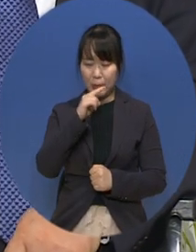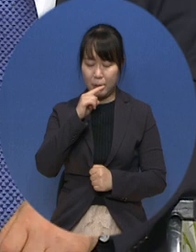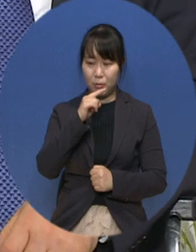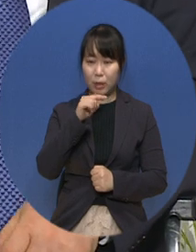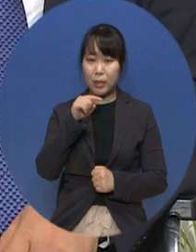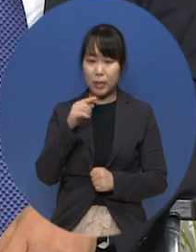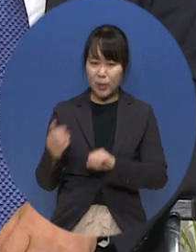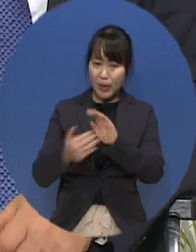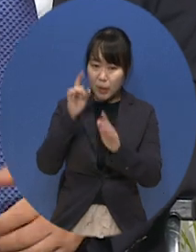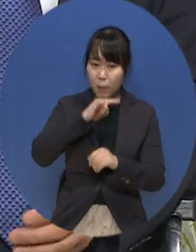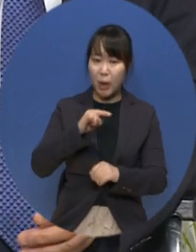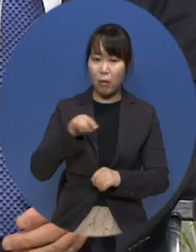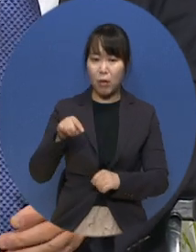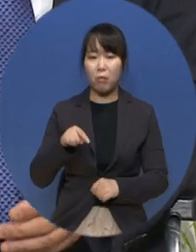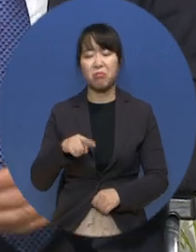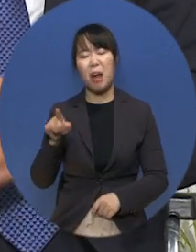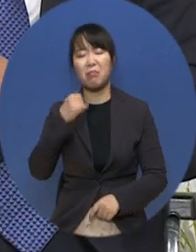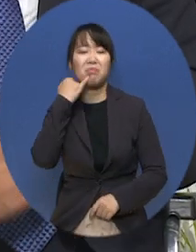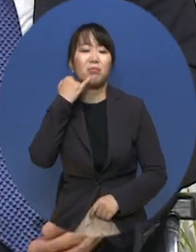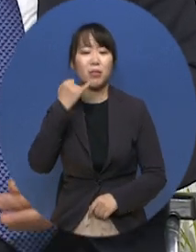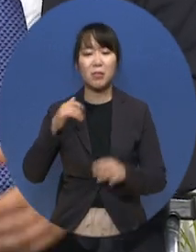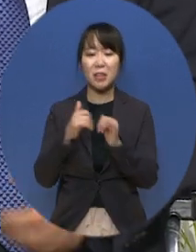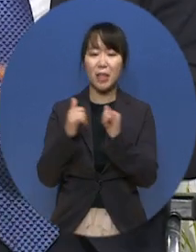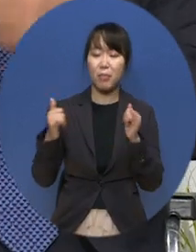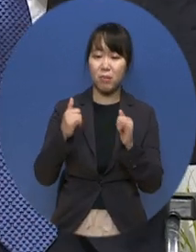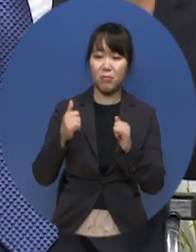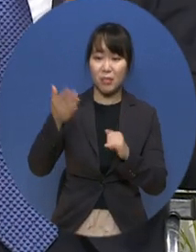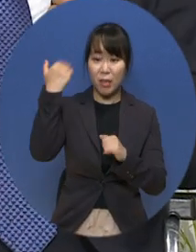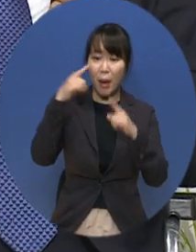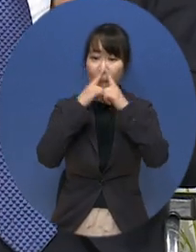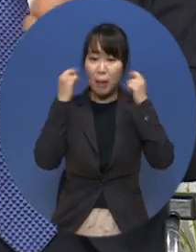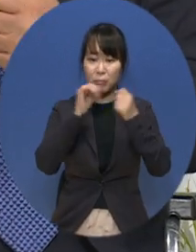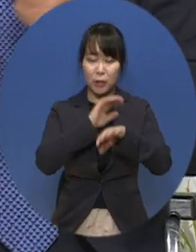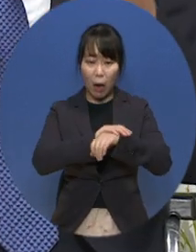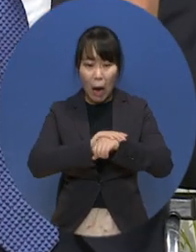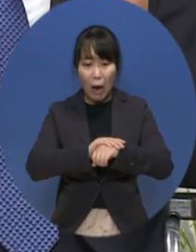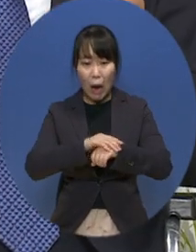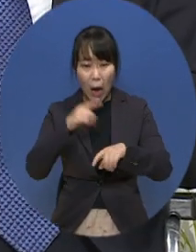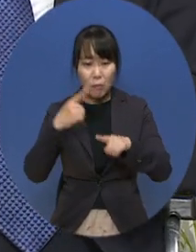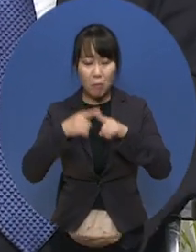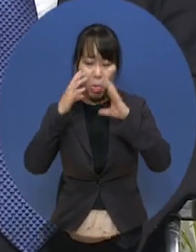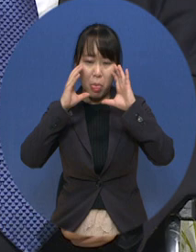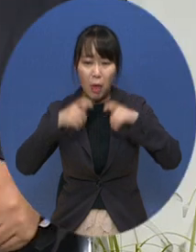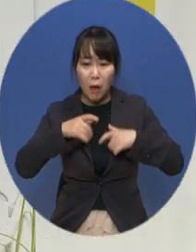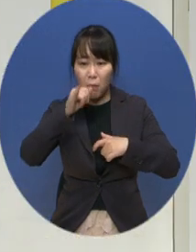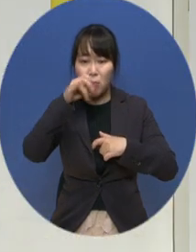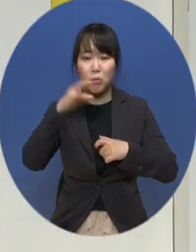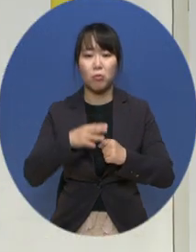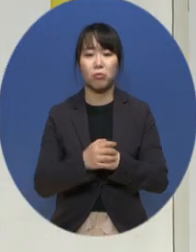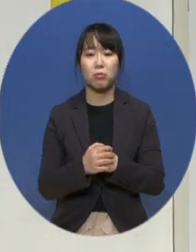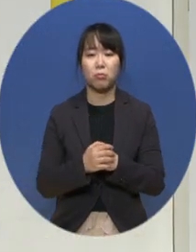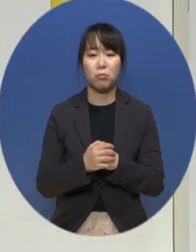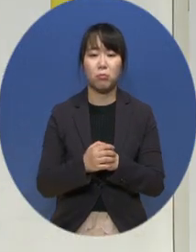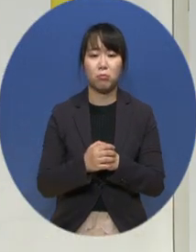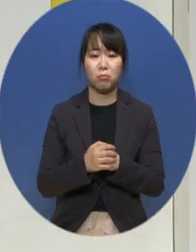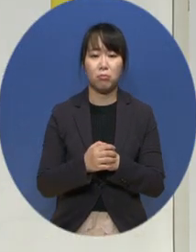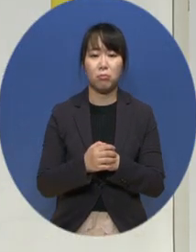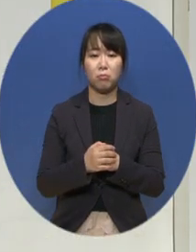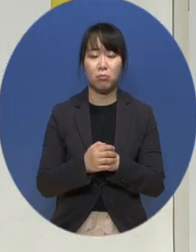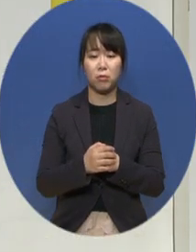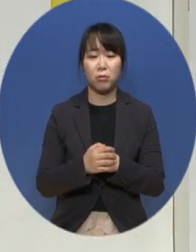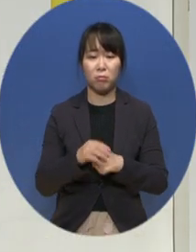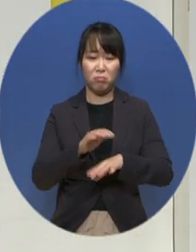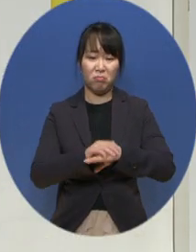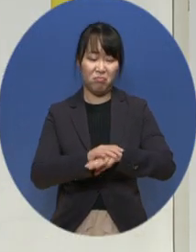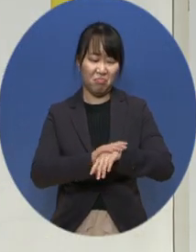아 이쯤 됐지 하고 요즘에 뭐 사람들 뭐 그전에 마스크 쓰고 다니는 안돼 또는 뭐 이렇게